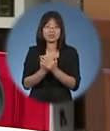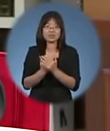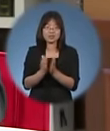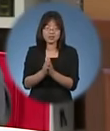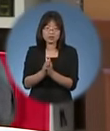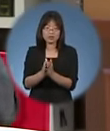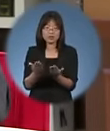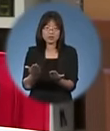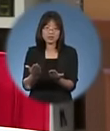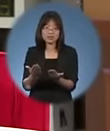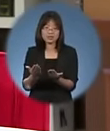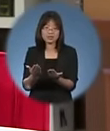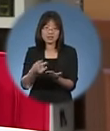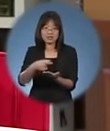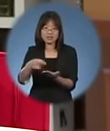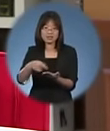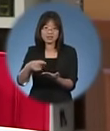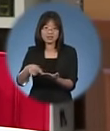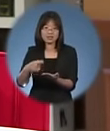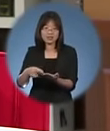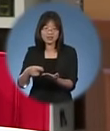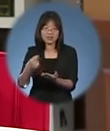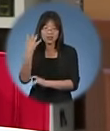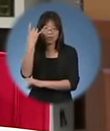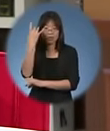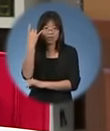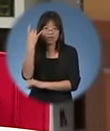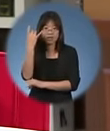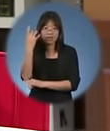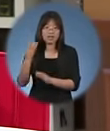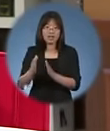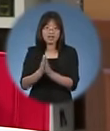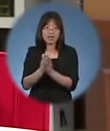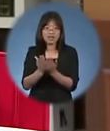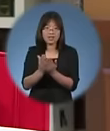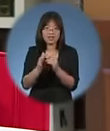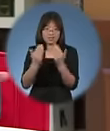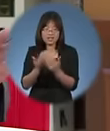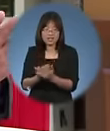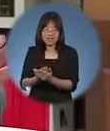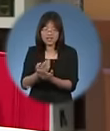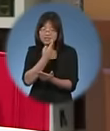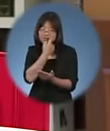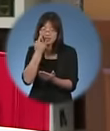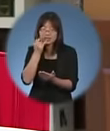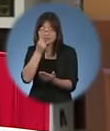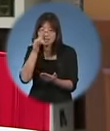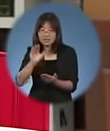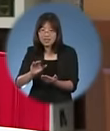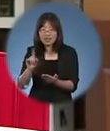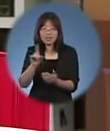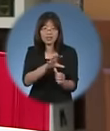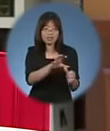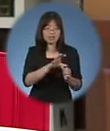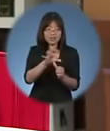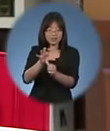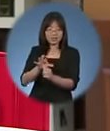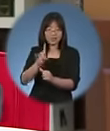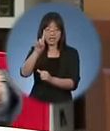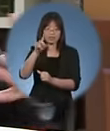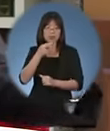풋노트에다가 그다음에 쿠엘레라고 해서 원전 그것을 다 대고 이래야 되는데 저는 어떤 인용이나 그런 것도 안